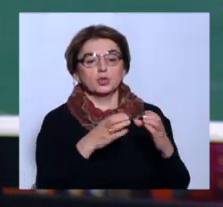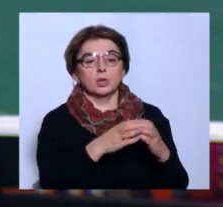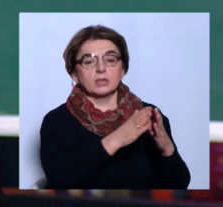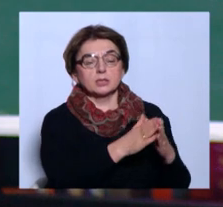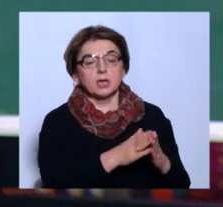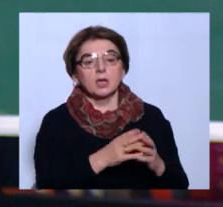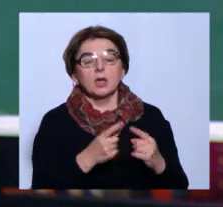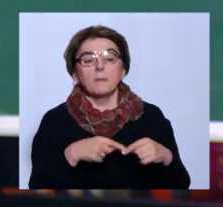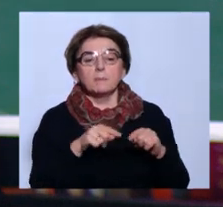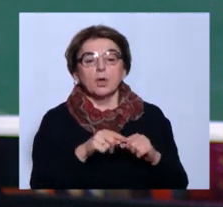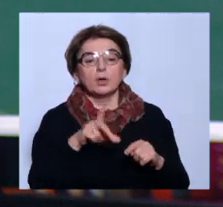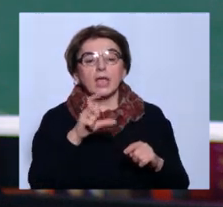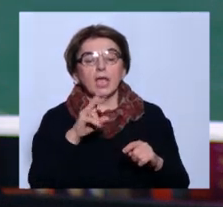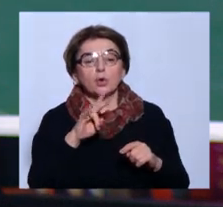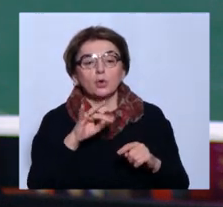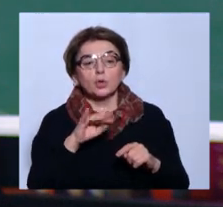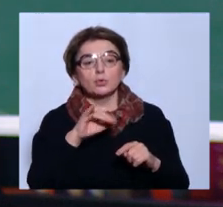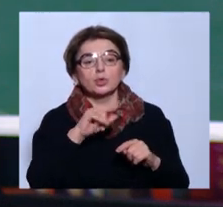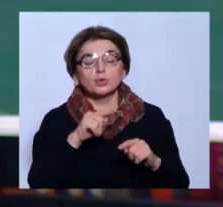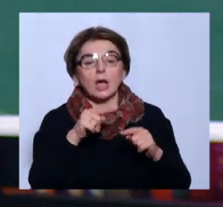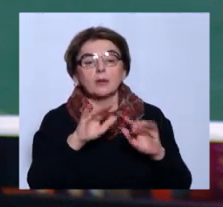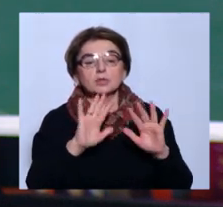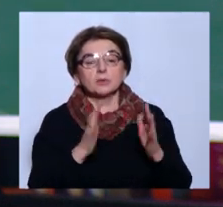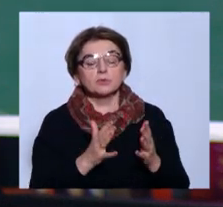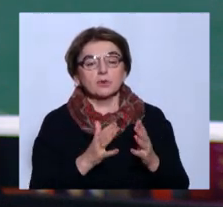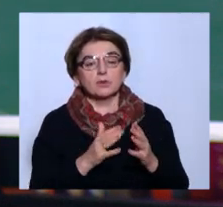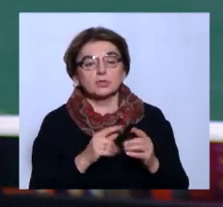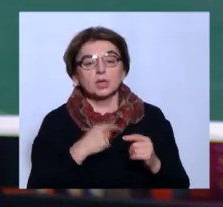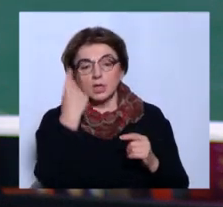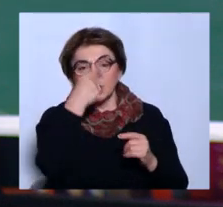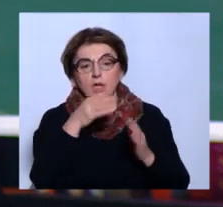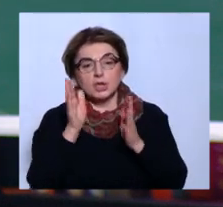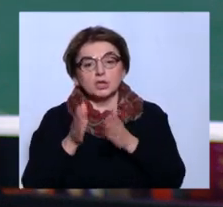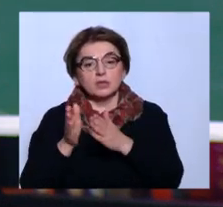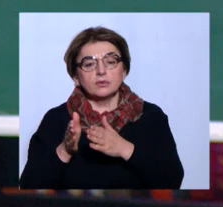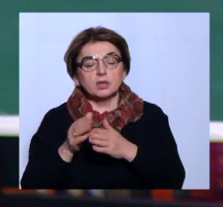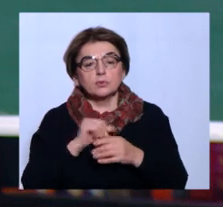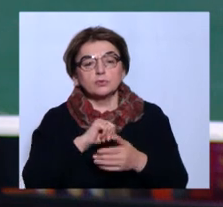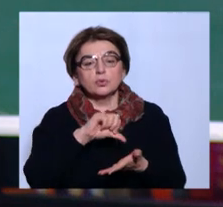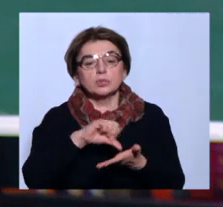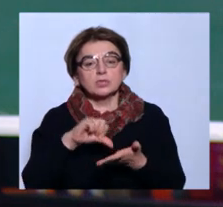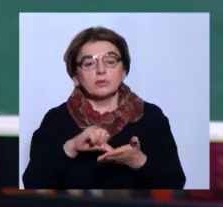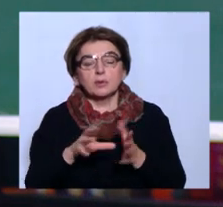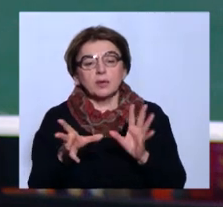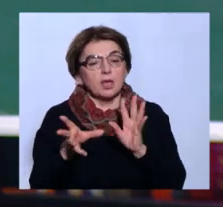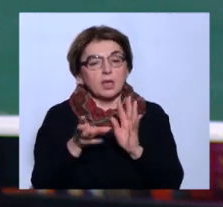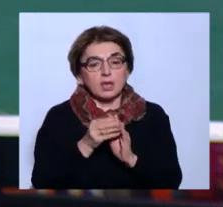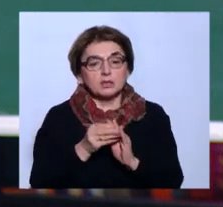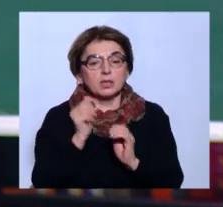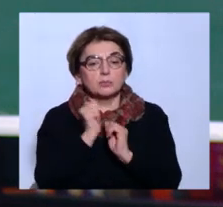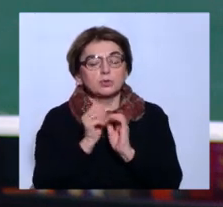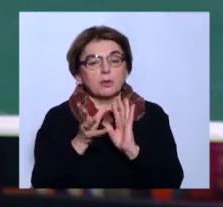არის ეკოლოგიური იზოლაცია. ანუ ამ შემთხვევაში ინდივიდები, პოპულაციის წევრები არ ცილდებიან